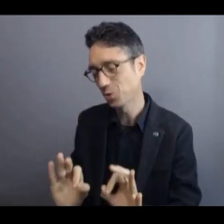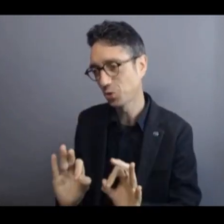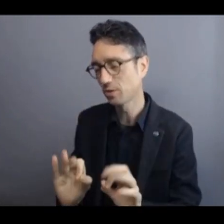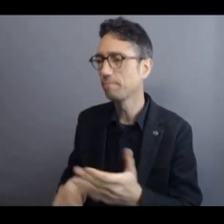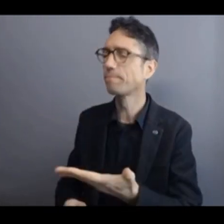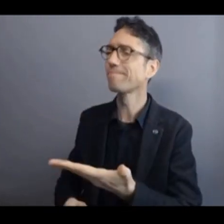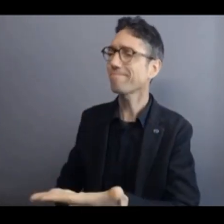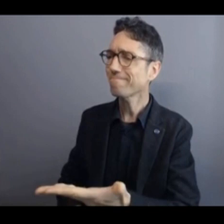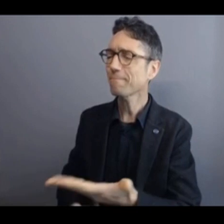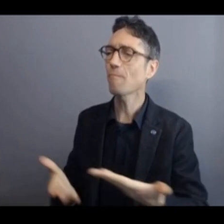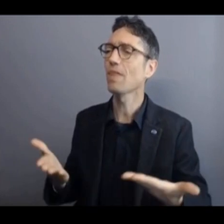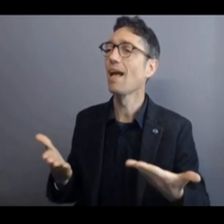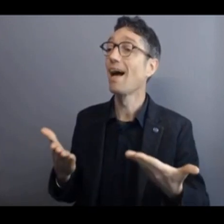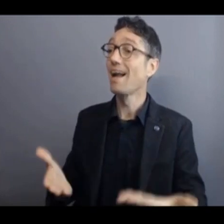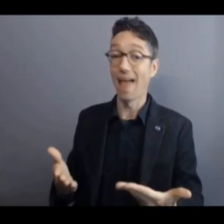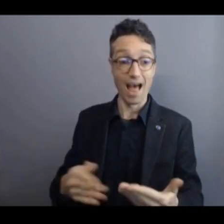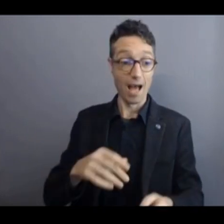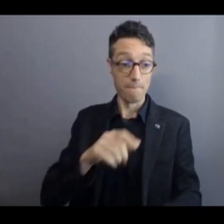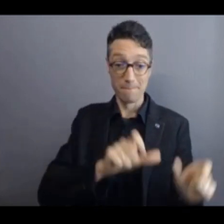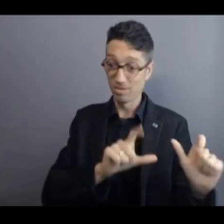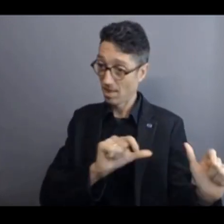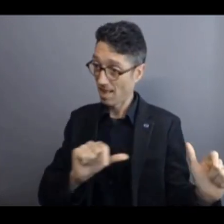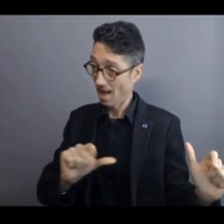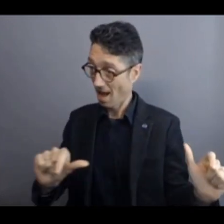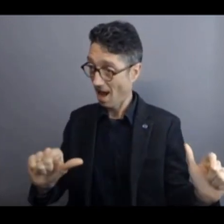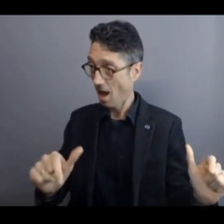acteurs présents aujourd'hui, des solutions de mobilité, il en